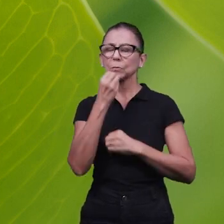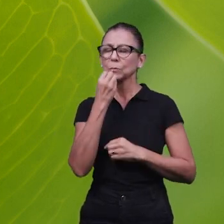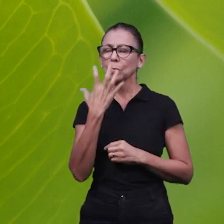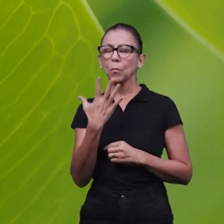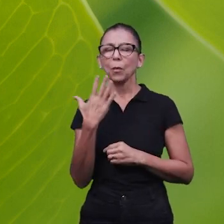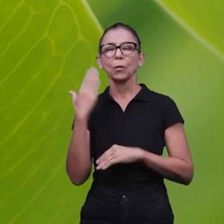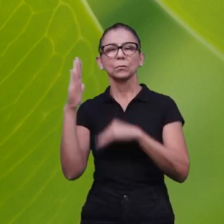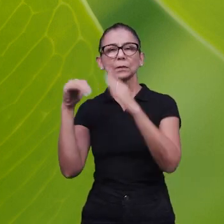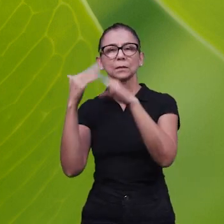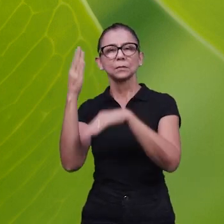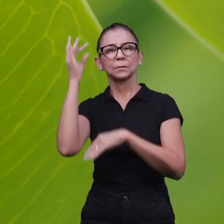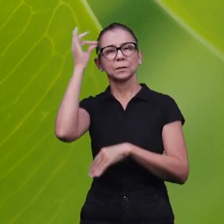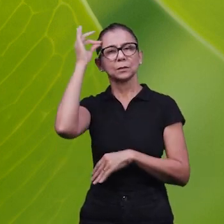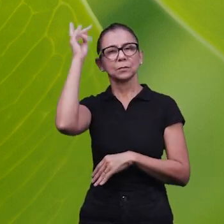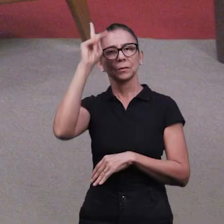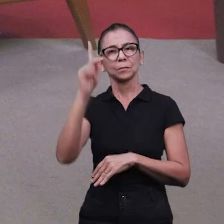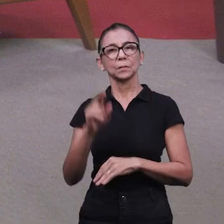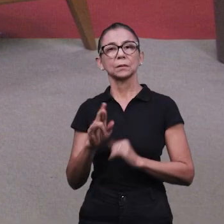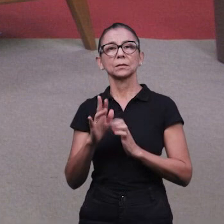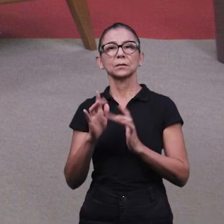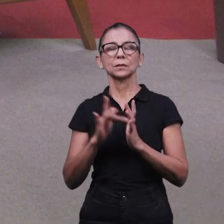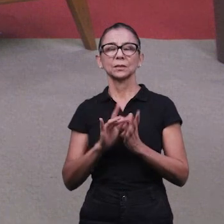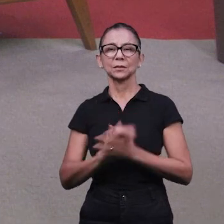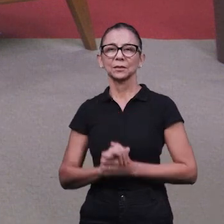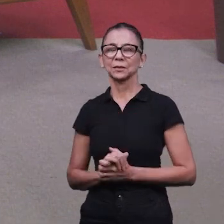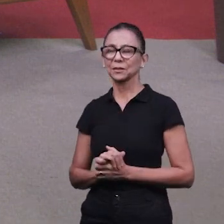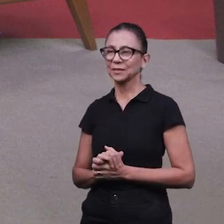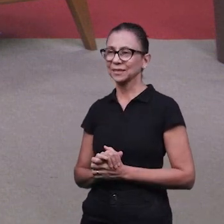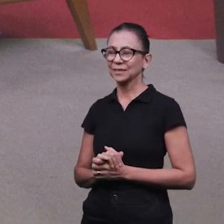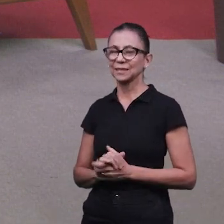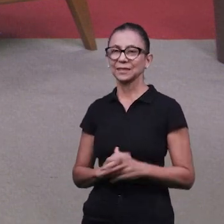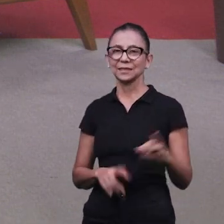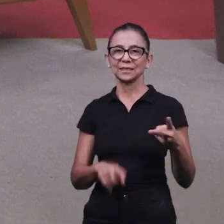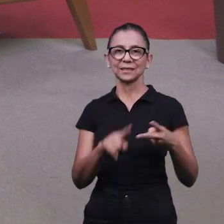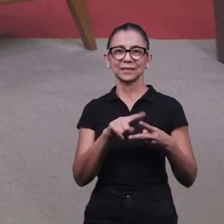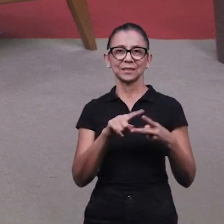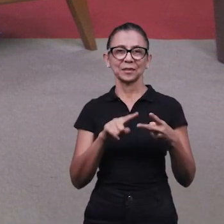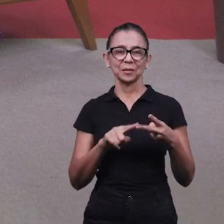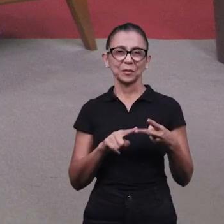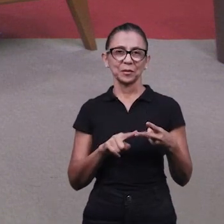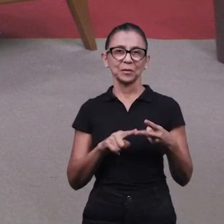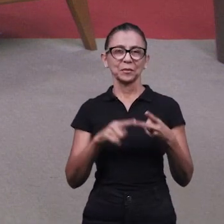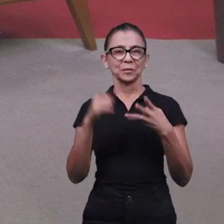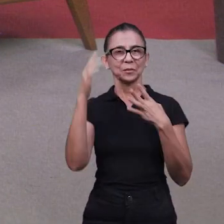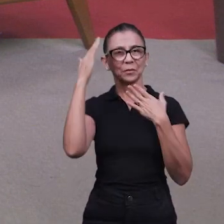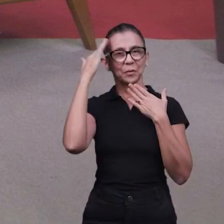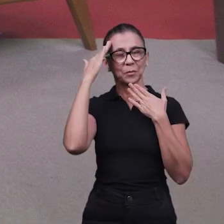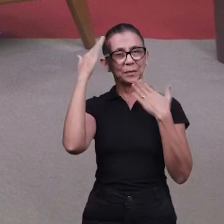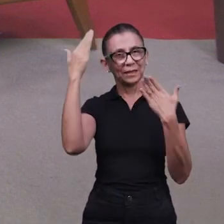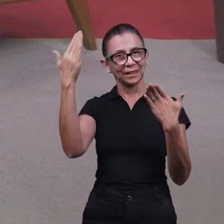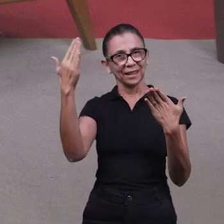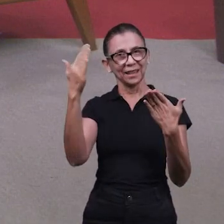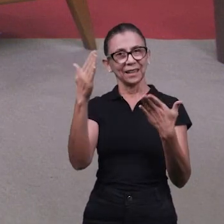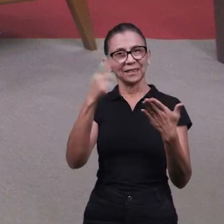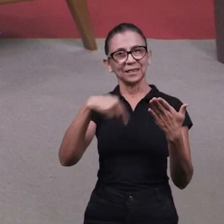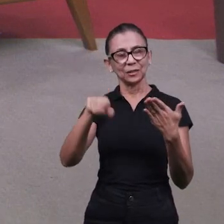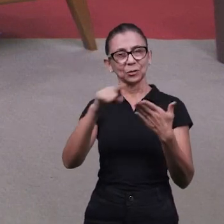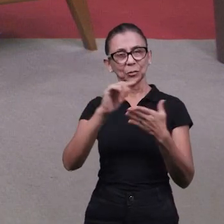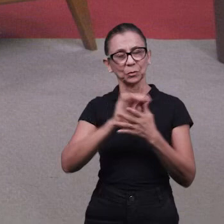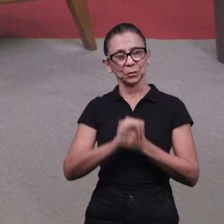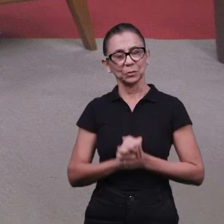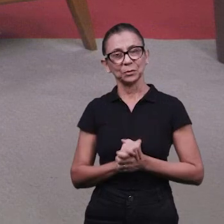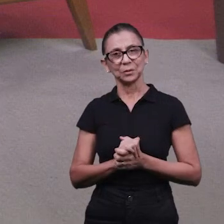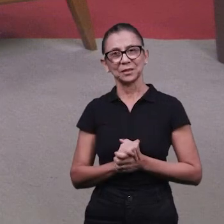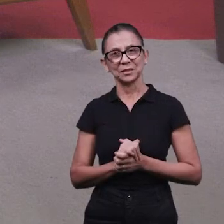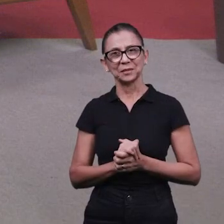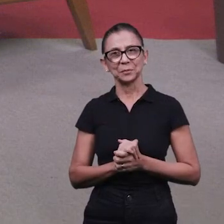biblique dominicale. À tous, la paix du Seigneur. Gloire à Dieu. Merci Carlos, merci Yvonne, Anna Carolina et